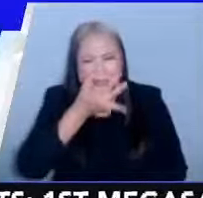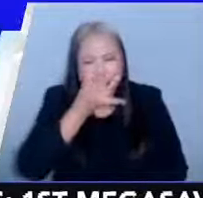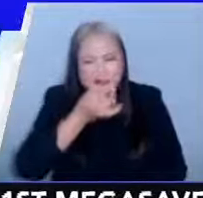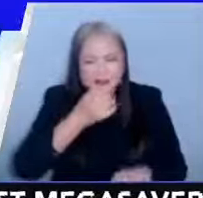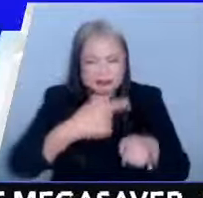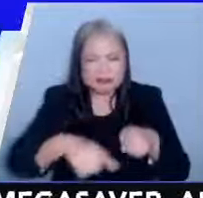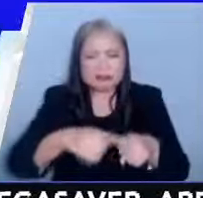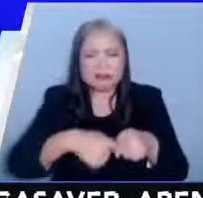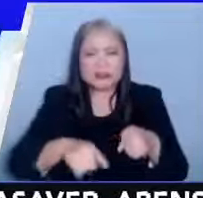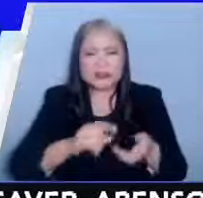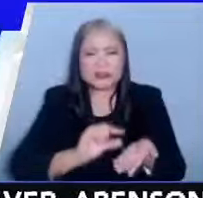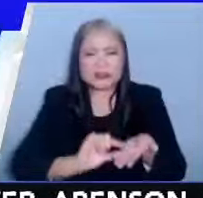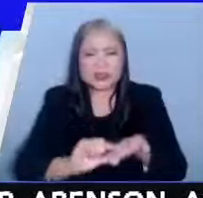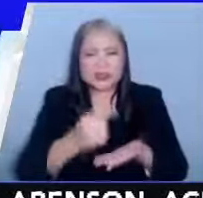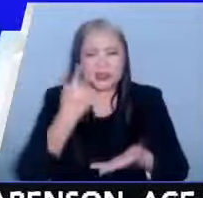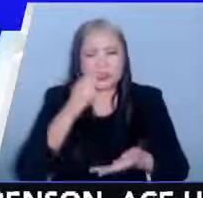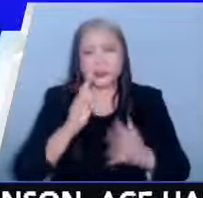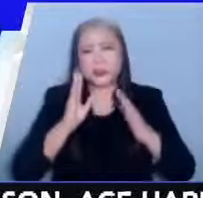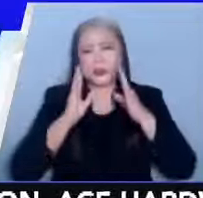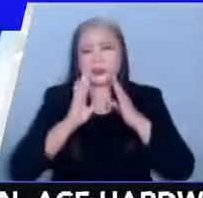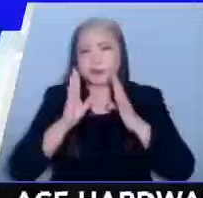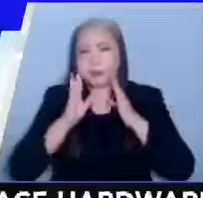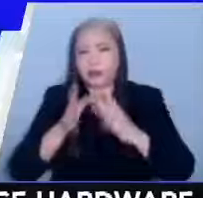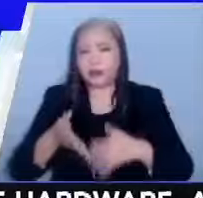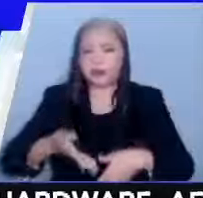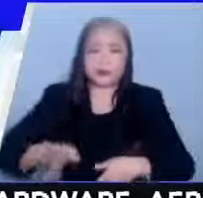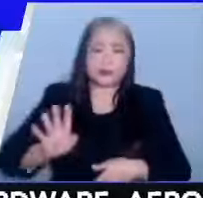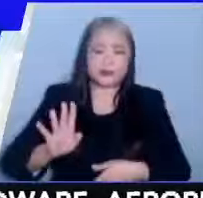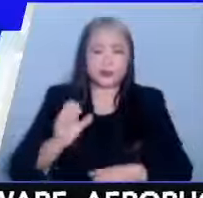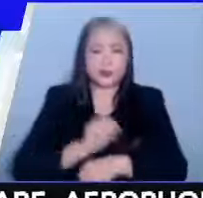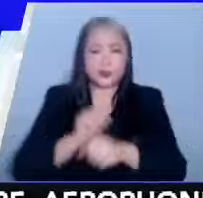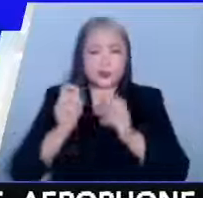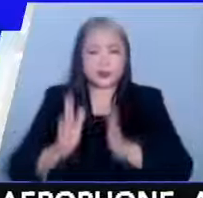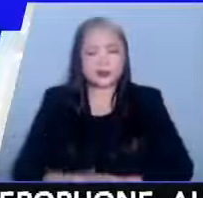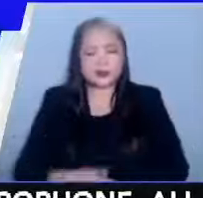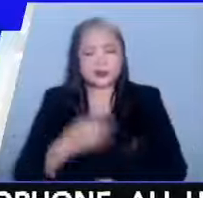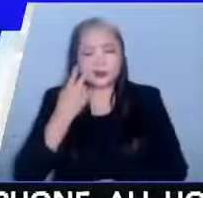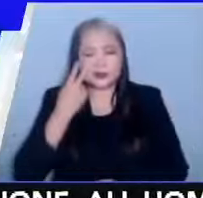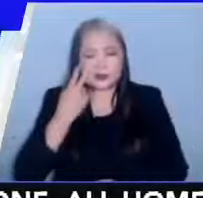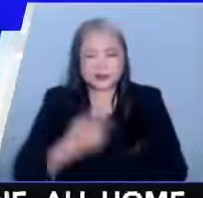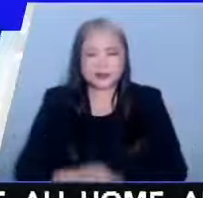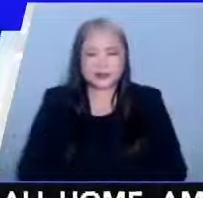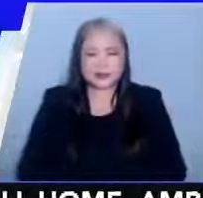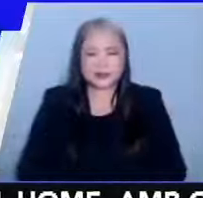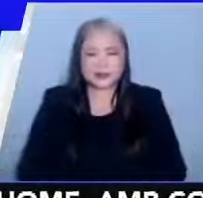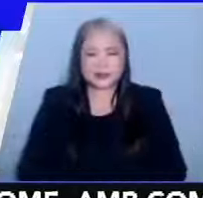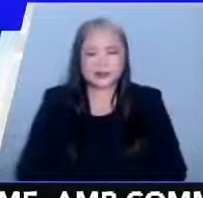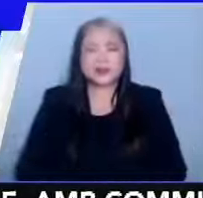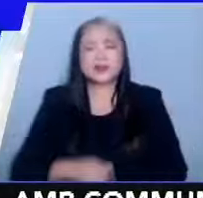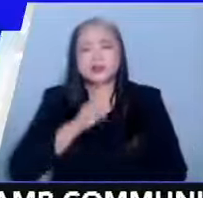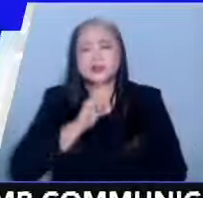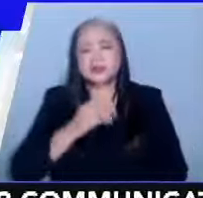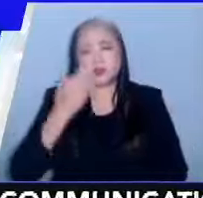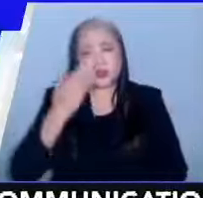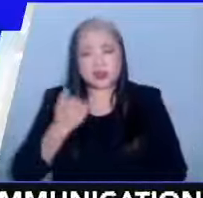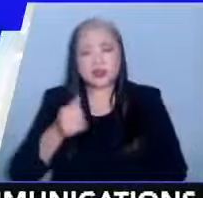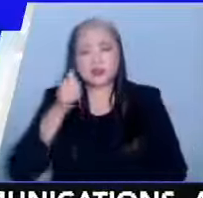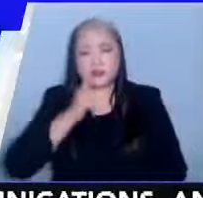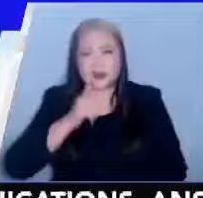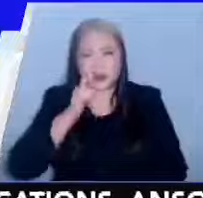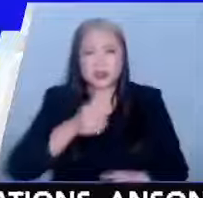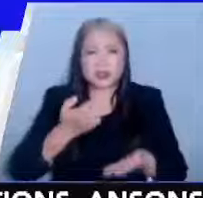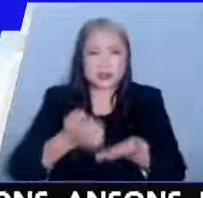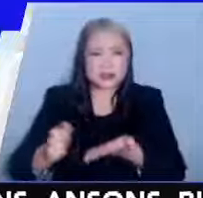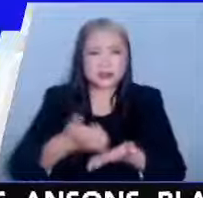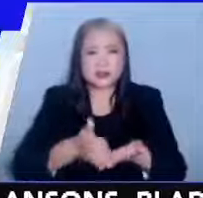to humiliate the workers kaya ho Sinabi namin yan tingnan niyo naman po sadyang kulang na kulang talaga ang pang araw-araw na gastusin ng ating manggagawang